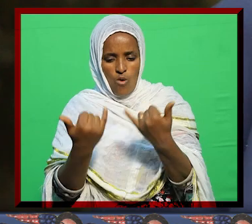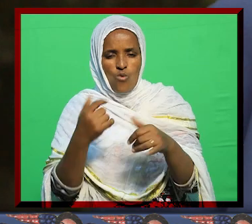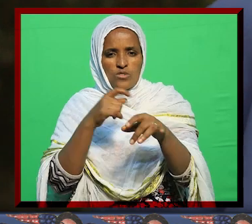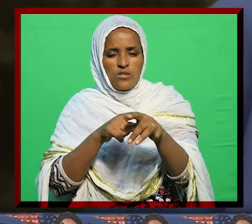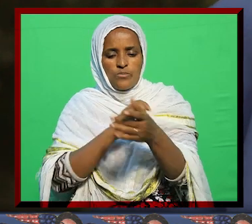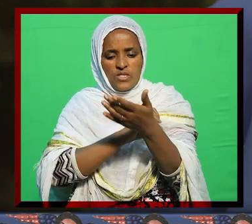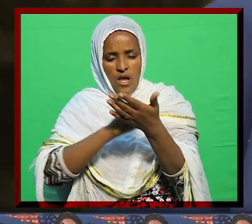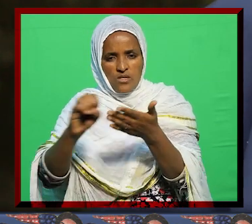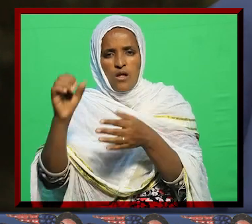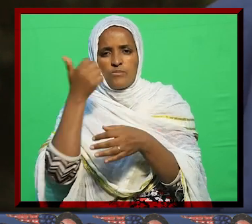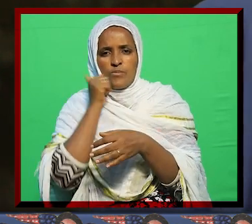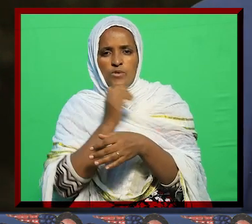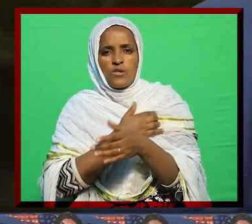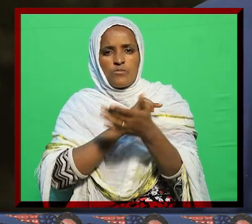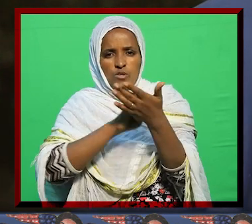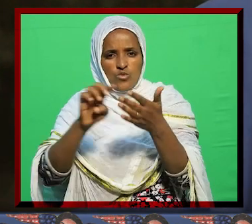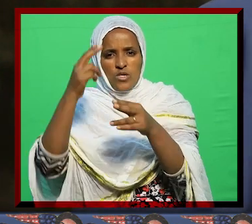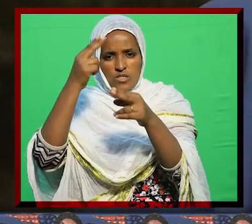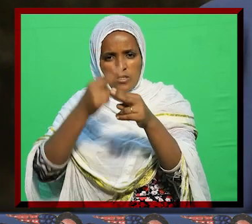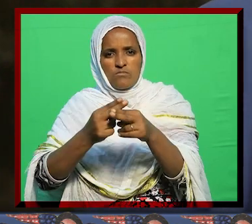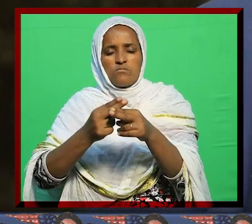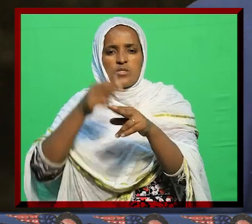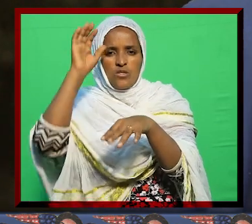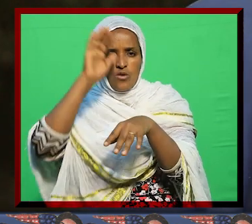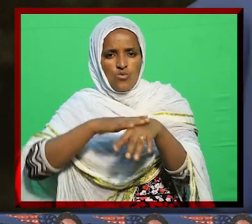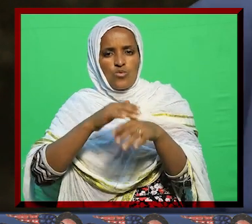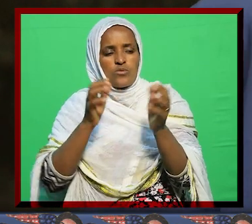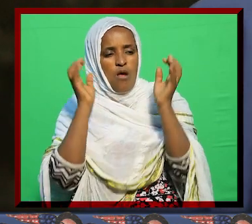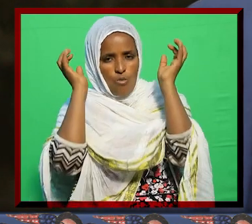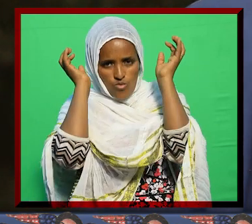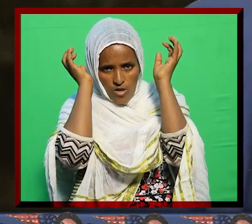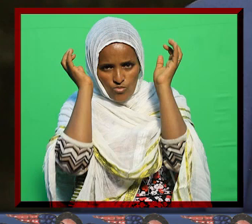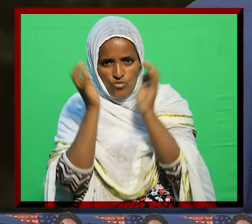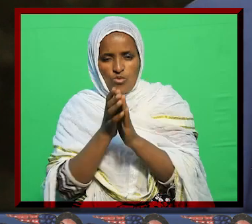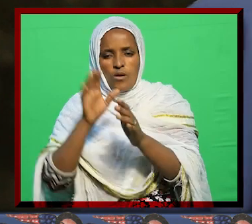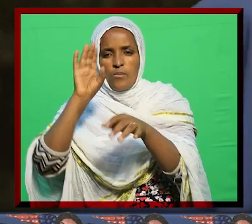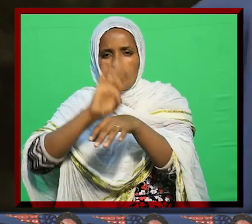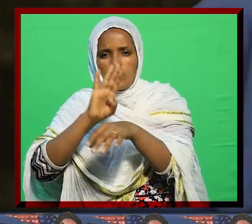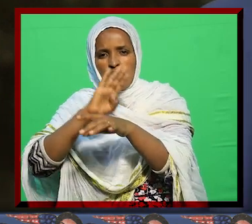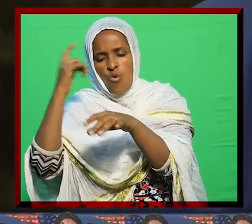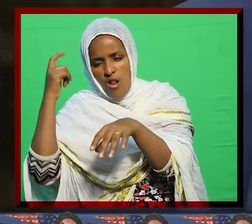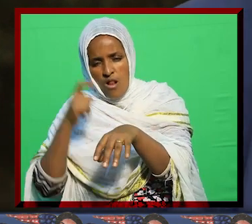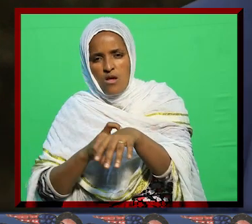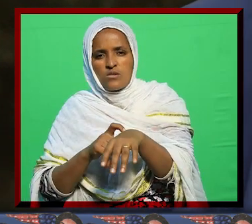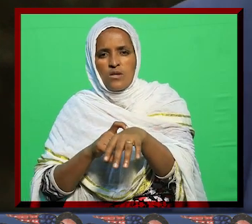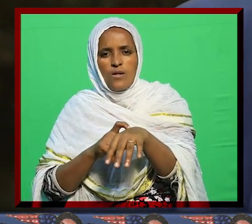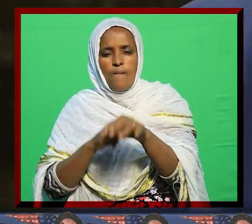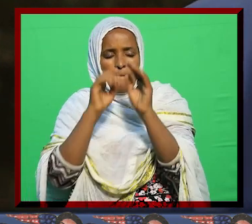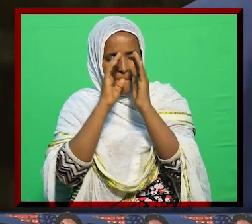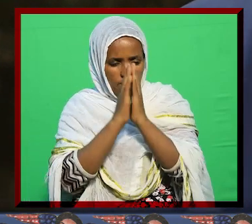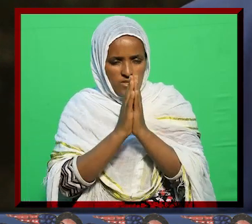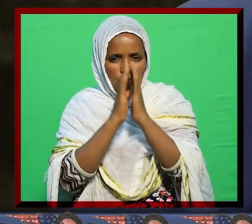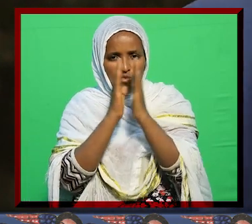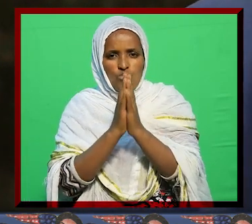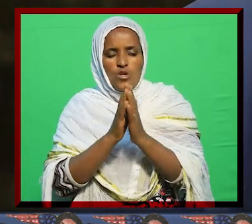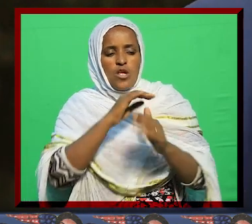በአሁን ሰዓት በጻድቃን በእመቤታችን በቅዱሳን ስም የተሰየሙ ታቦታቱ ቤተክርስቲያኒቱ ሁሉ ጊዜ